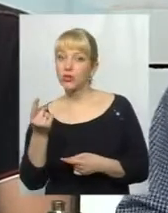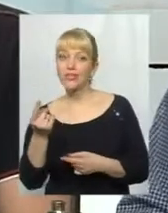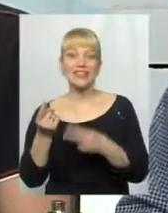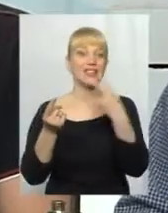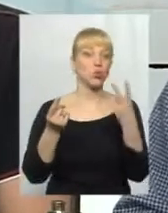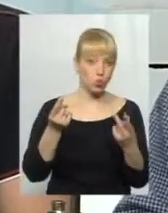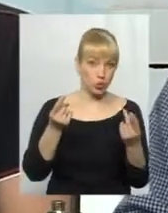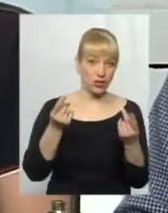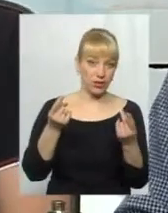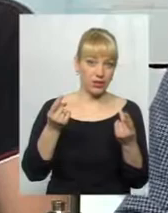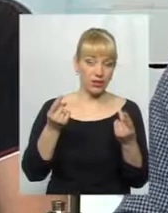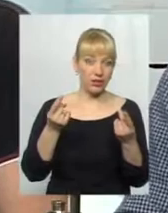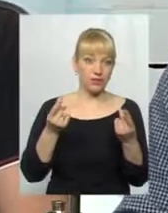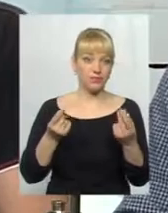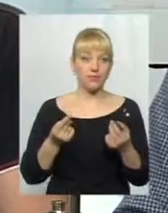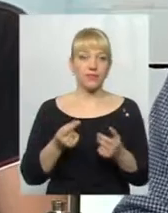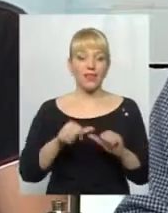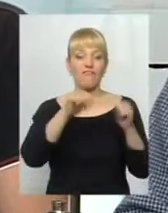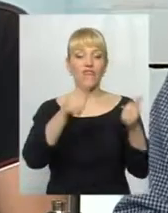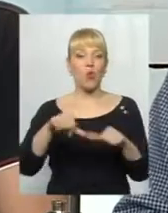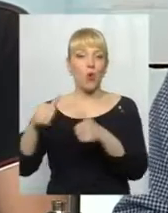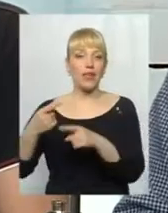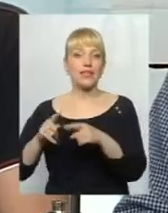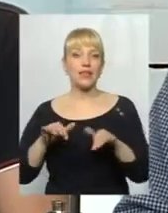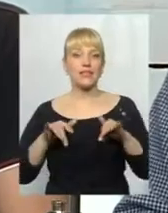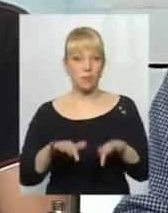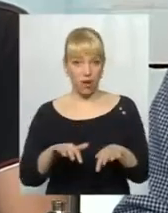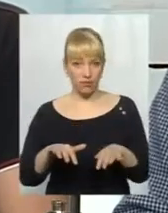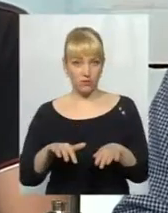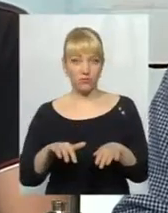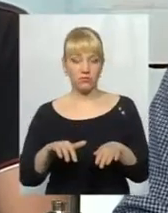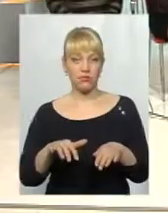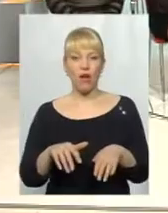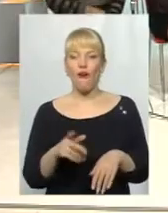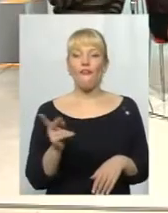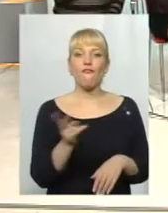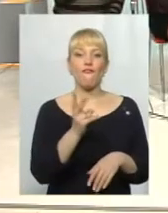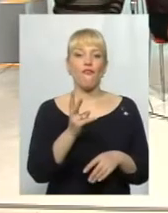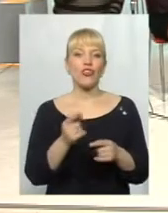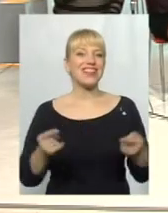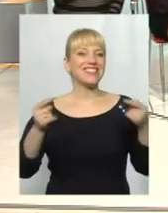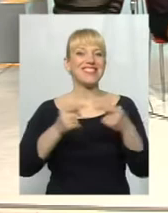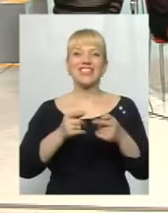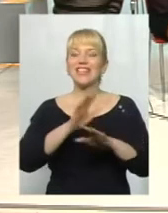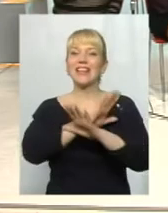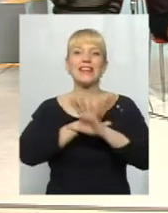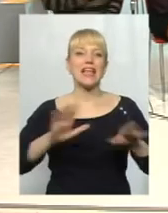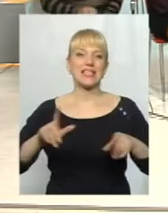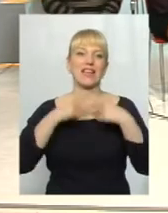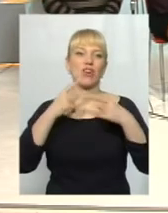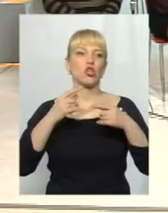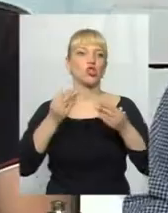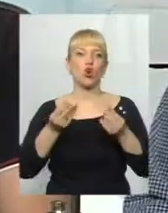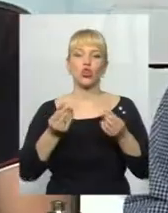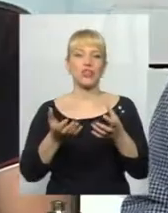фігурант цієї справи, вони чітко не заявляли про те, що грошей не було.